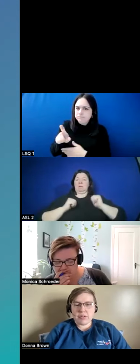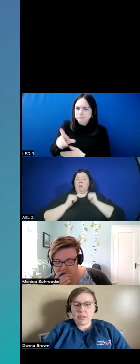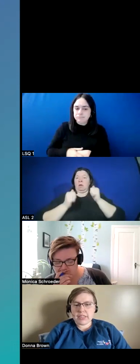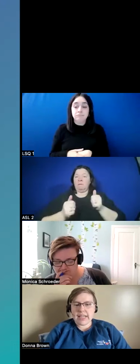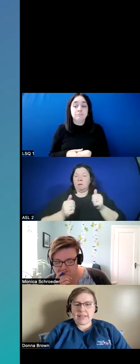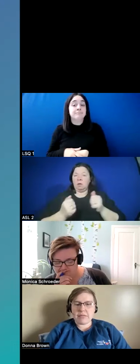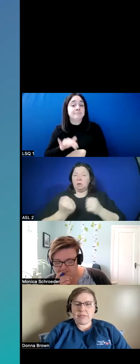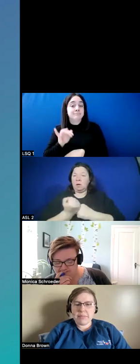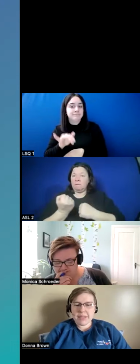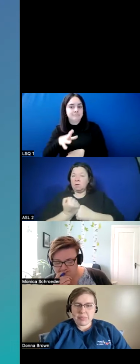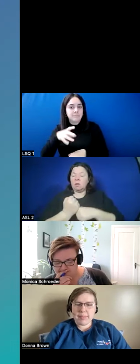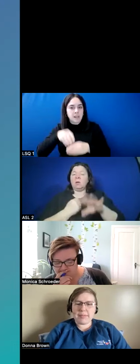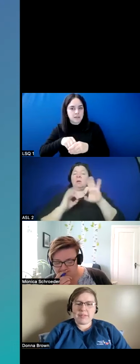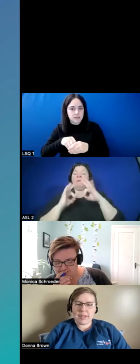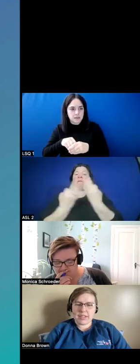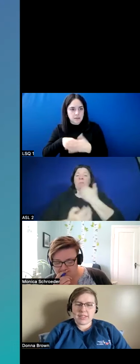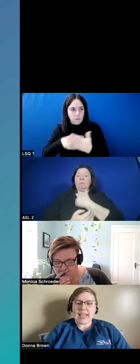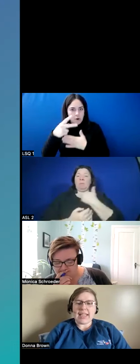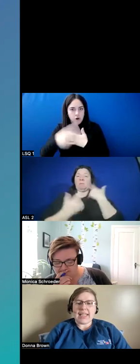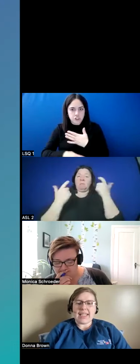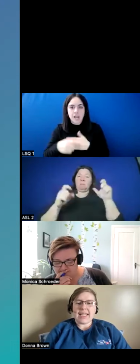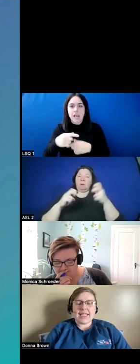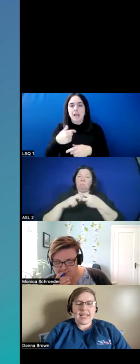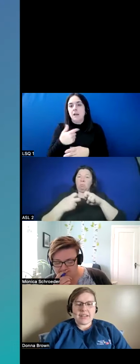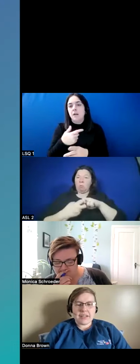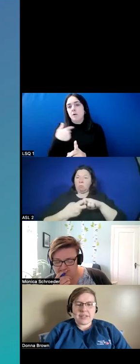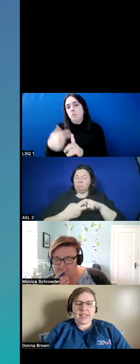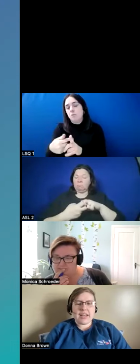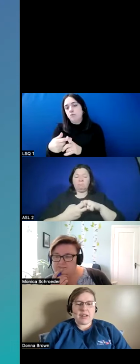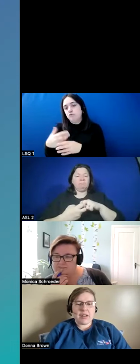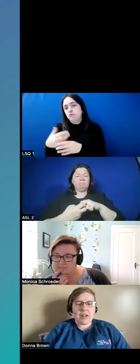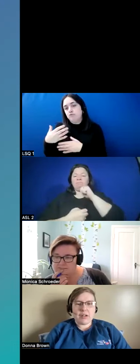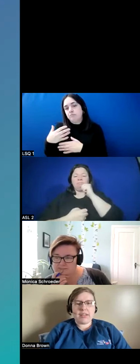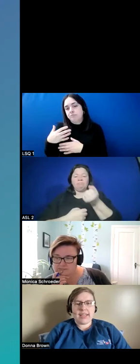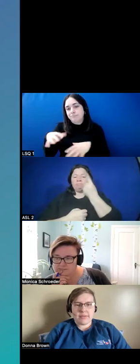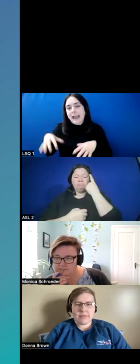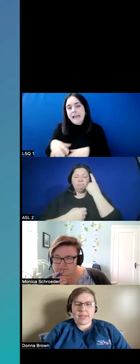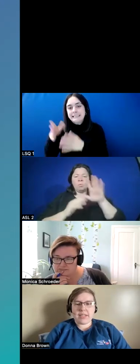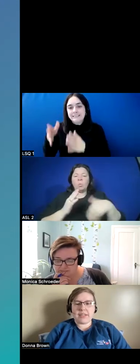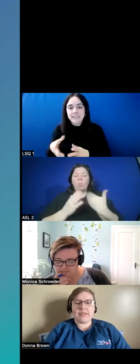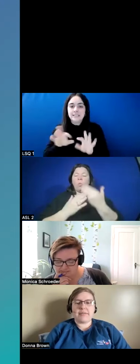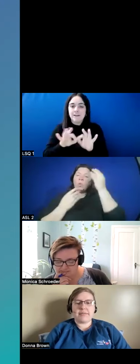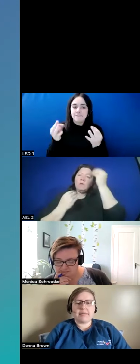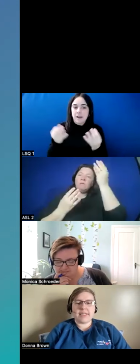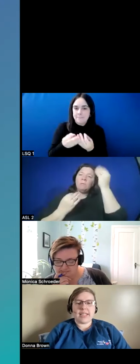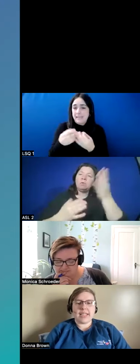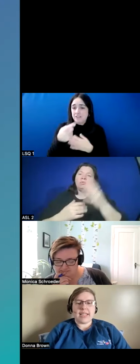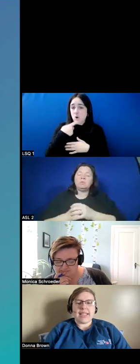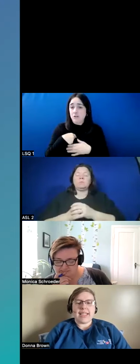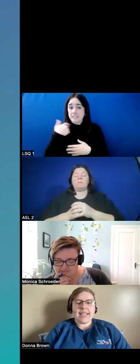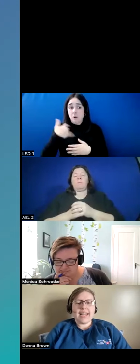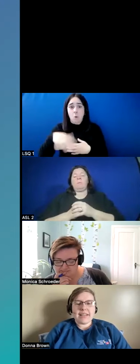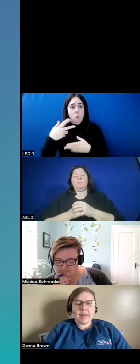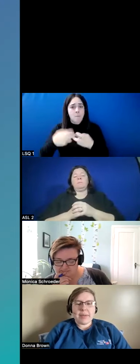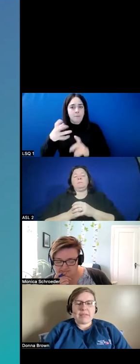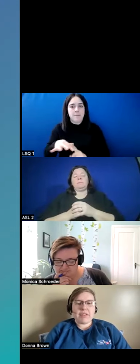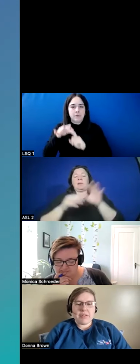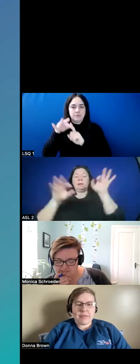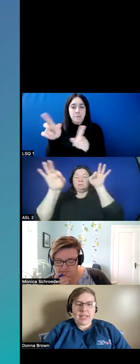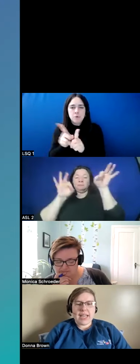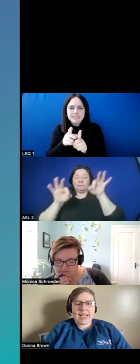les défenseurs de l'autonomie et les membres de la famille nous ont dit qu'un des problèmes principaux était qu'ils ne comprenaient pas tous les